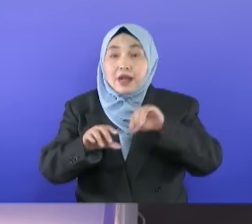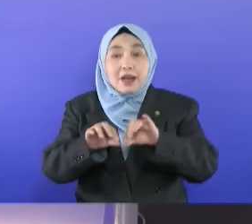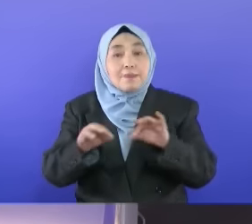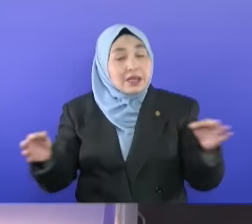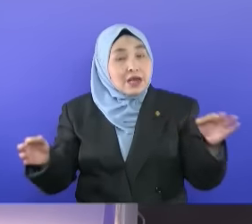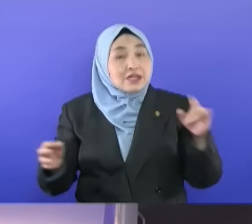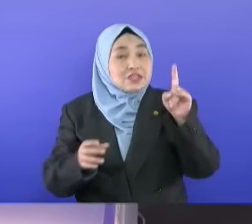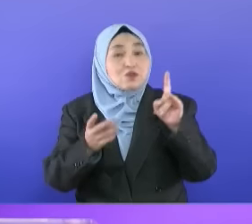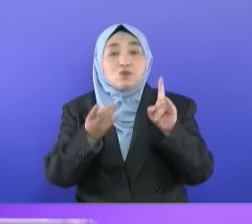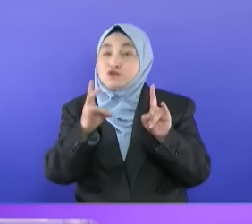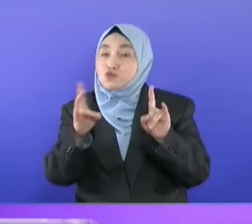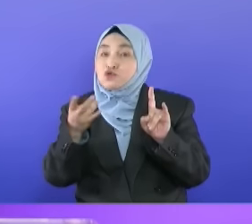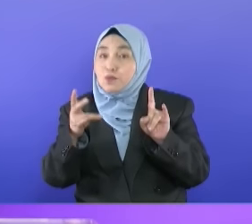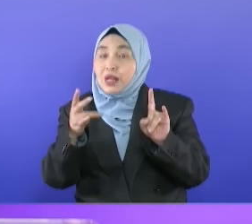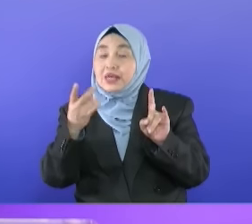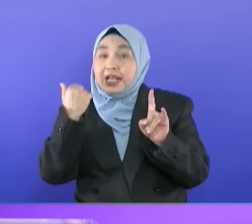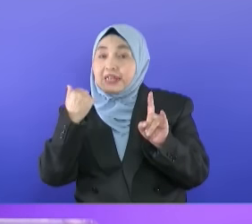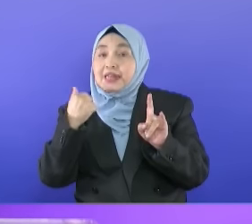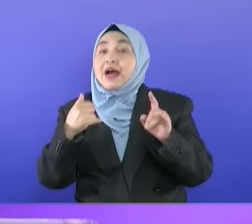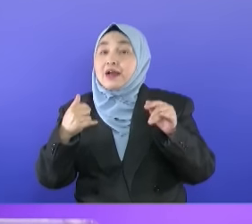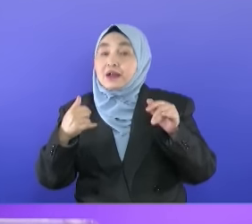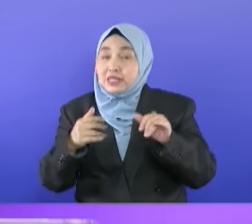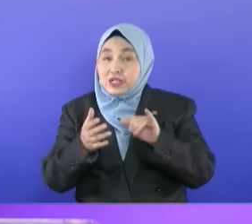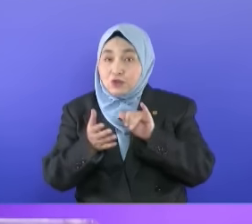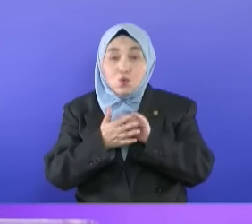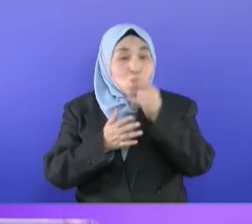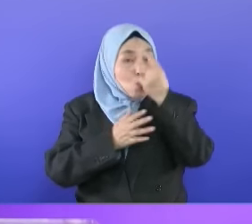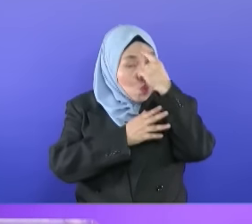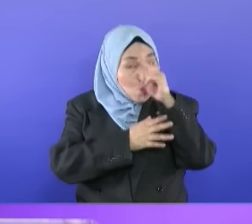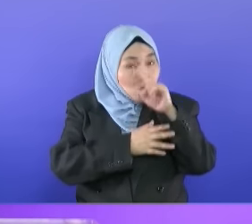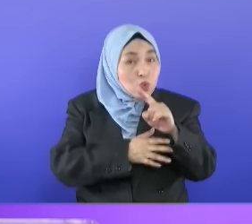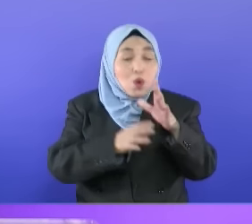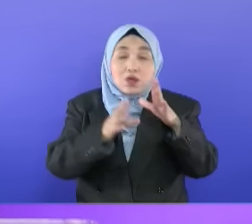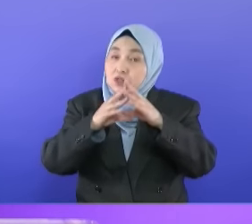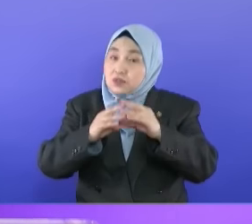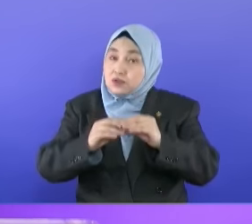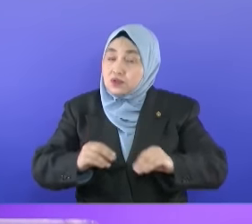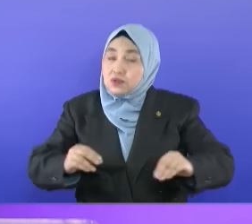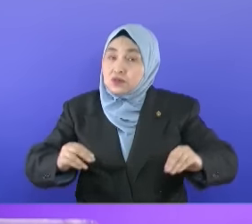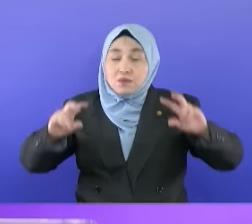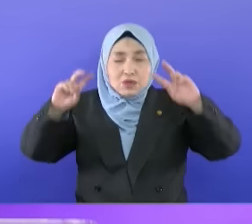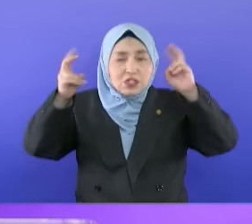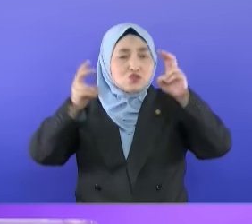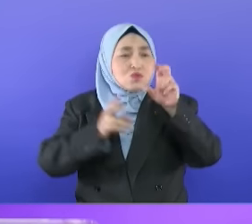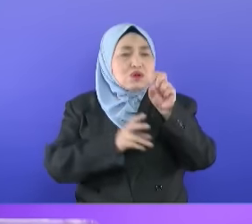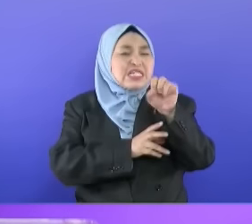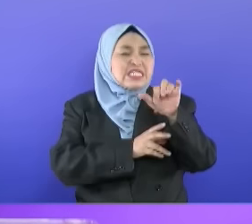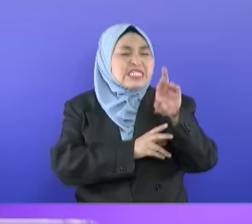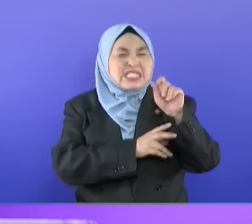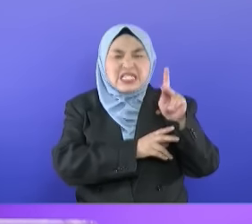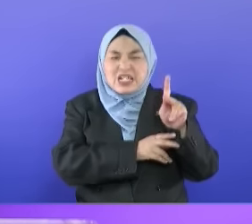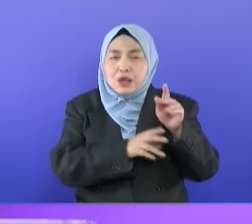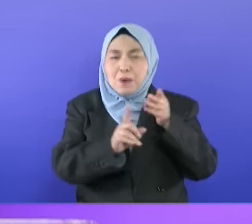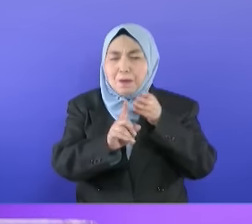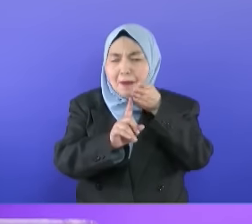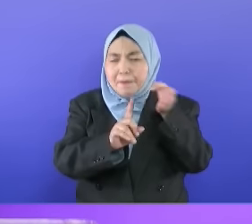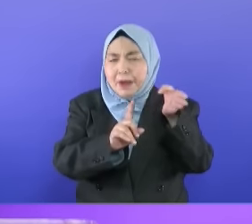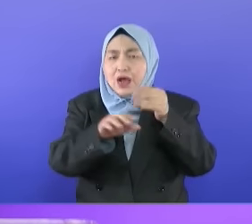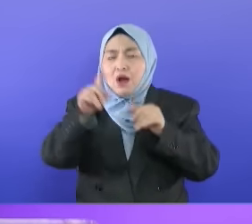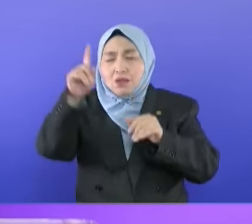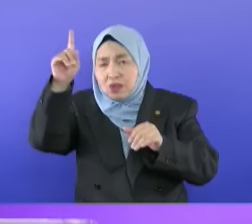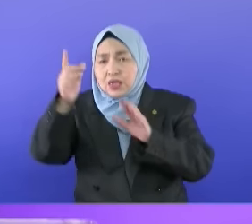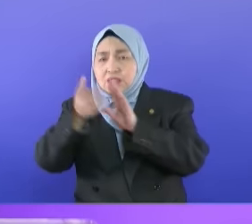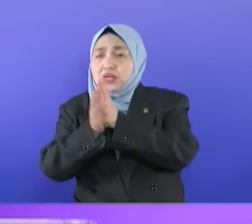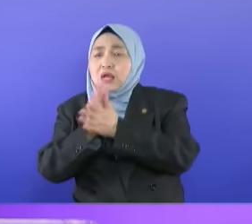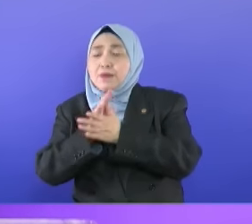117 sebentar tadi bahwa ia adalah untuk menyelesaikan isu Syirik kepada Allah Subhanahu Wa Ta'ala puncaknya